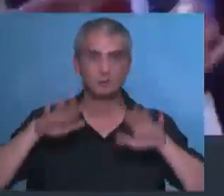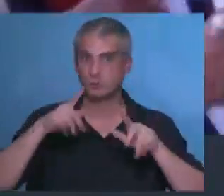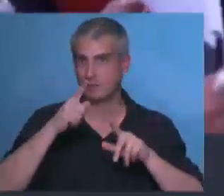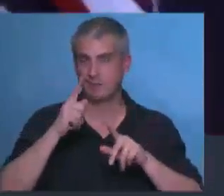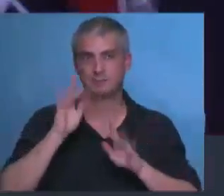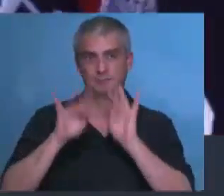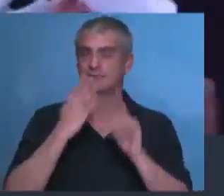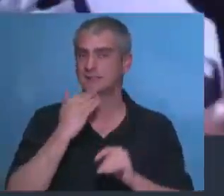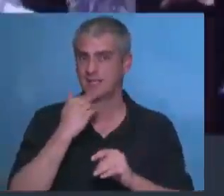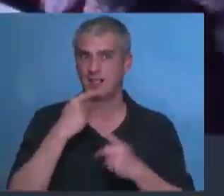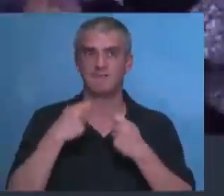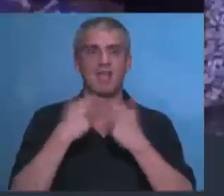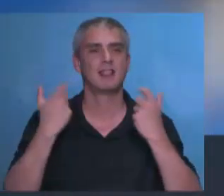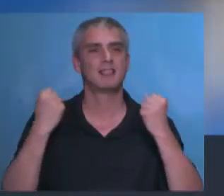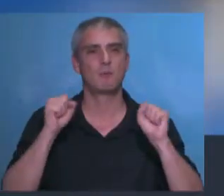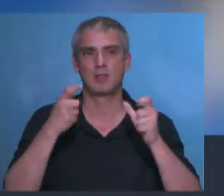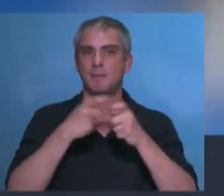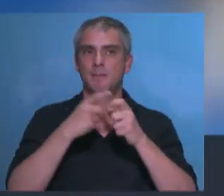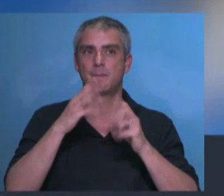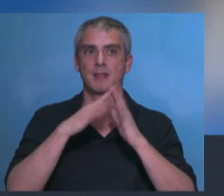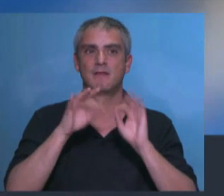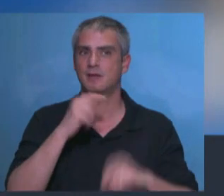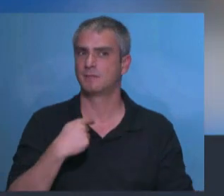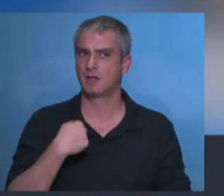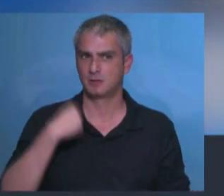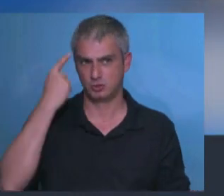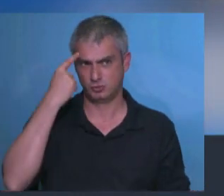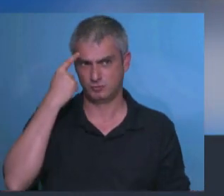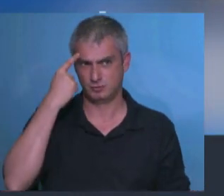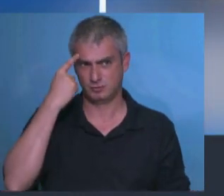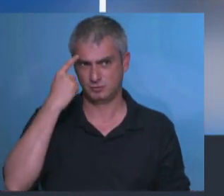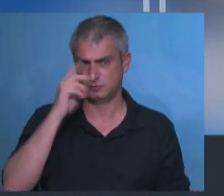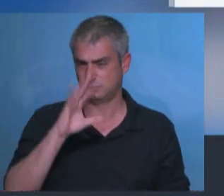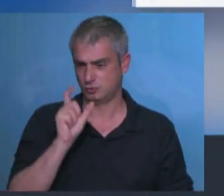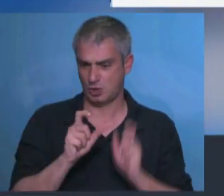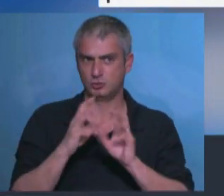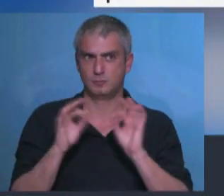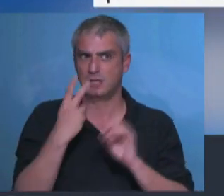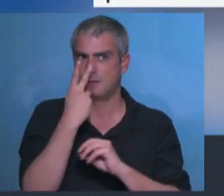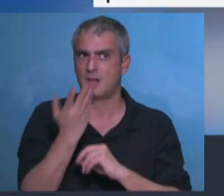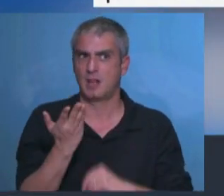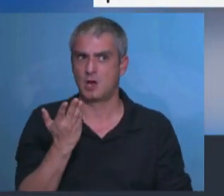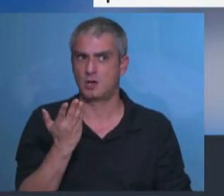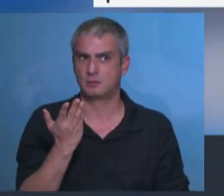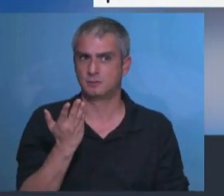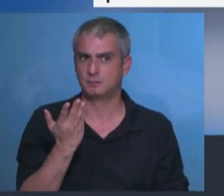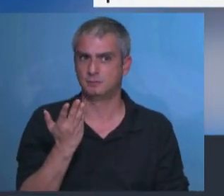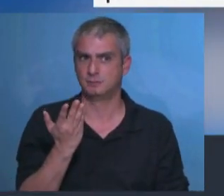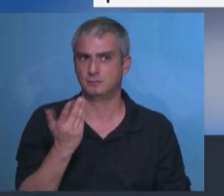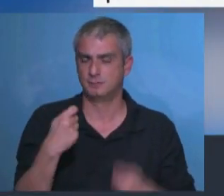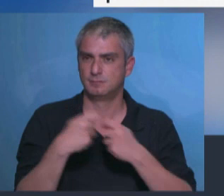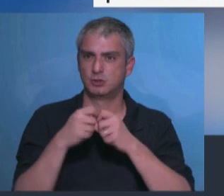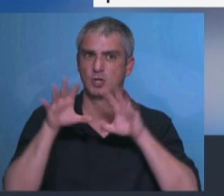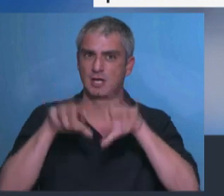את ישראל בין הדמוקרטים בבית הנבחרים. I also think that what people are starting to see, at least in the